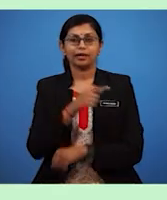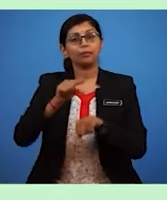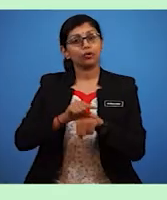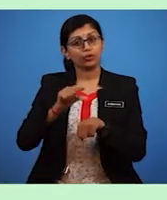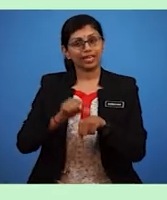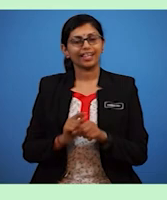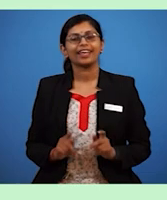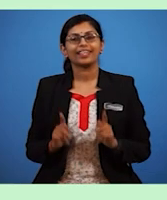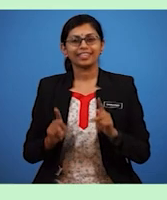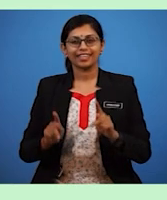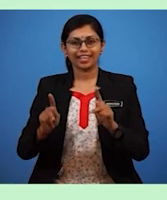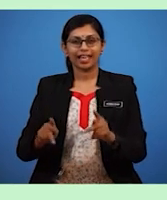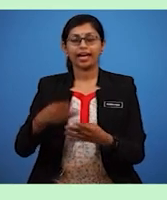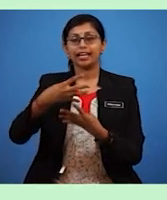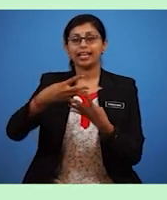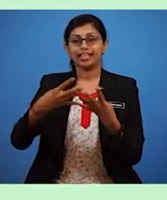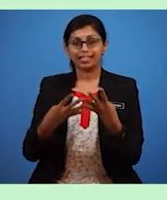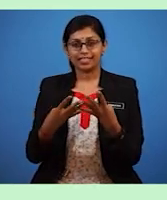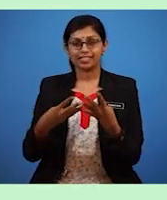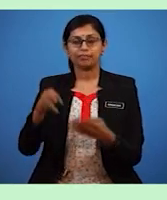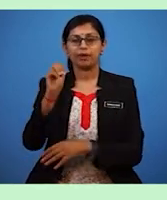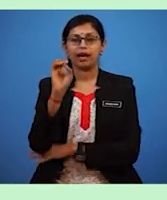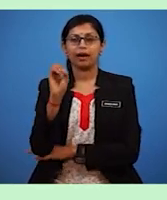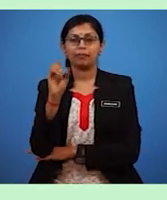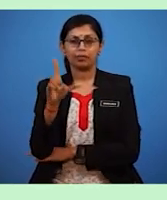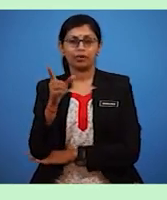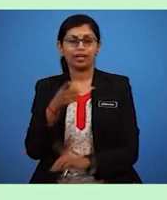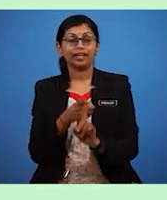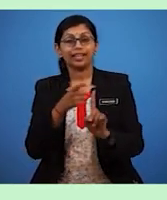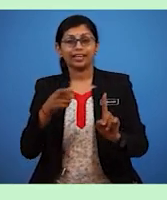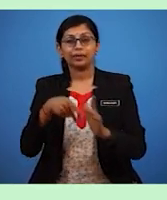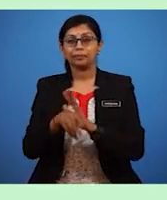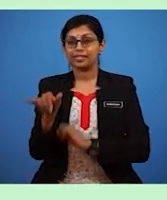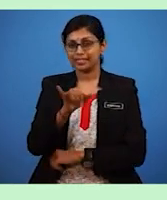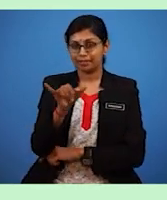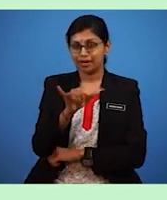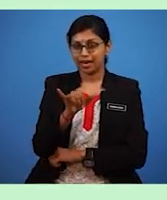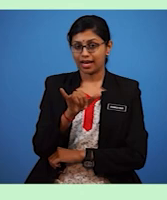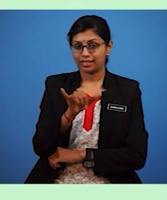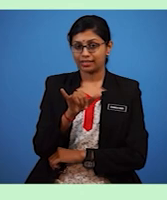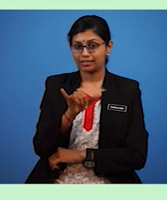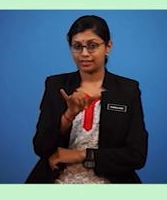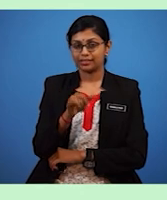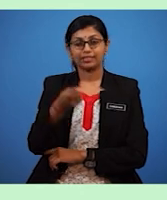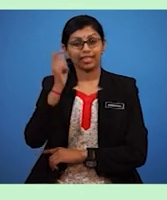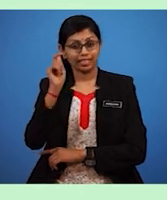menggunakan kaedah nisbah mol dari persamaan kimia yang